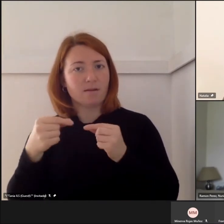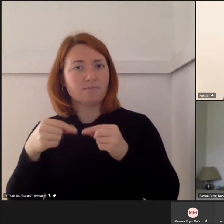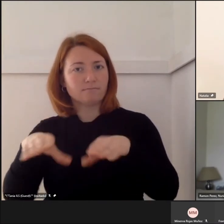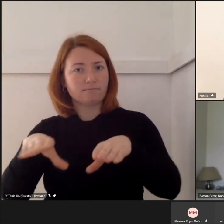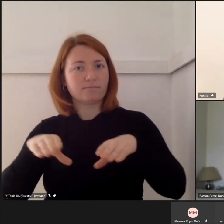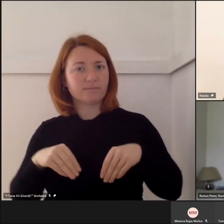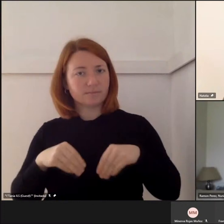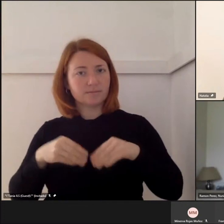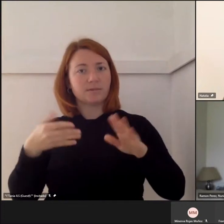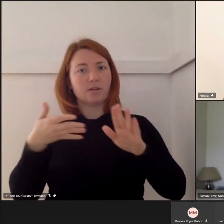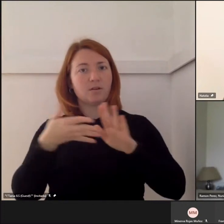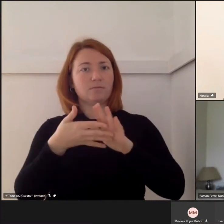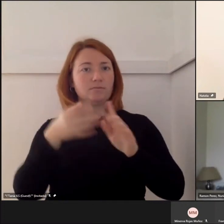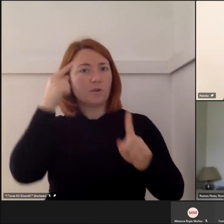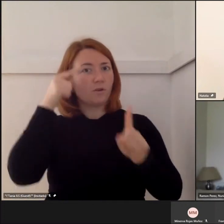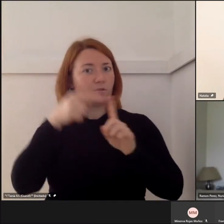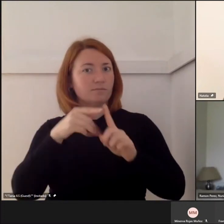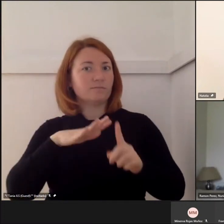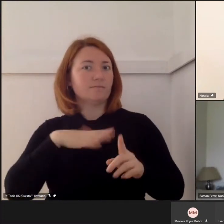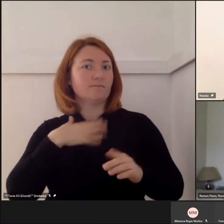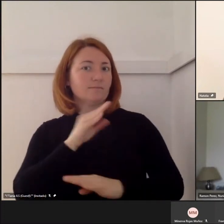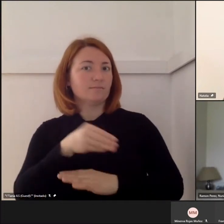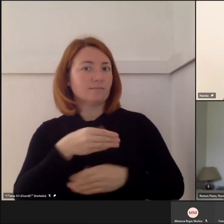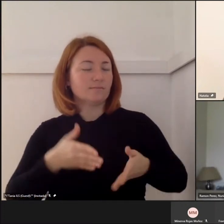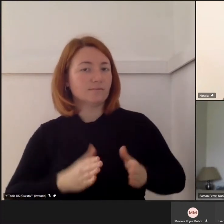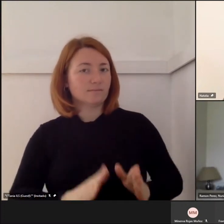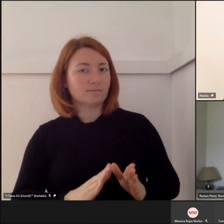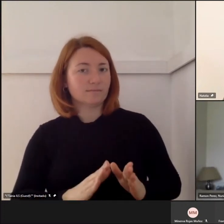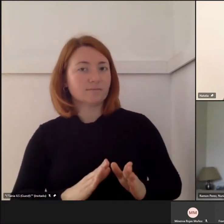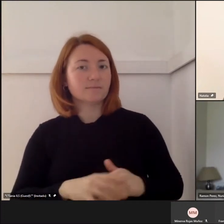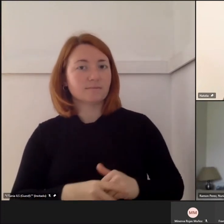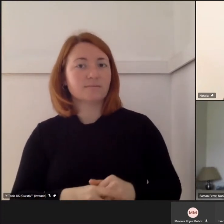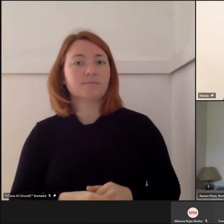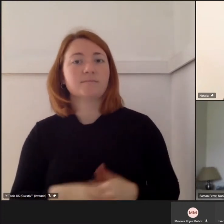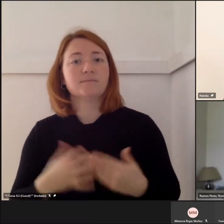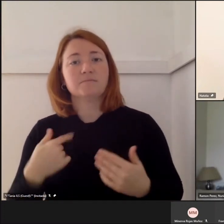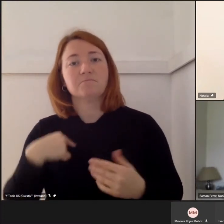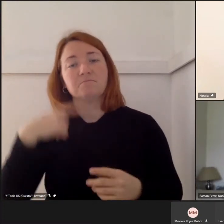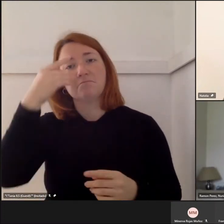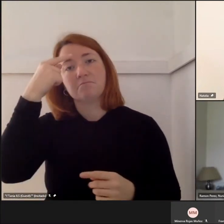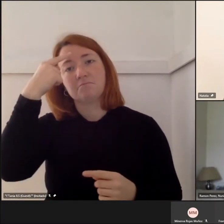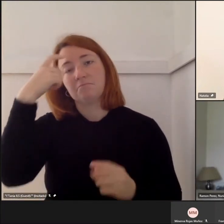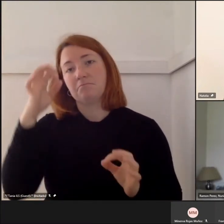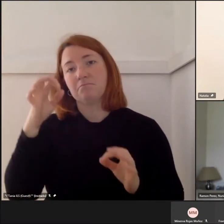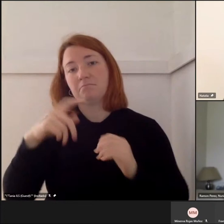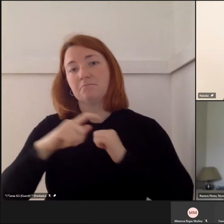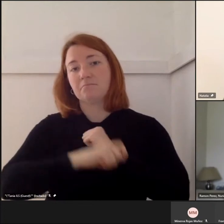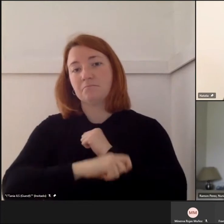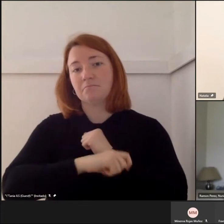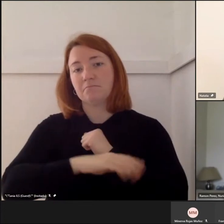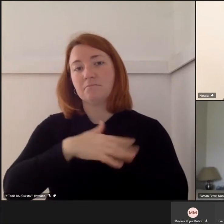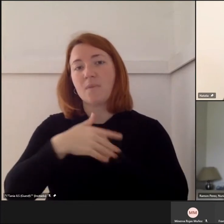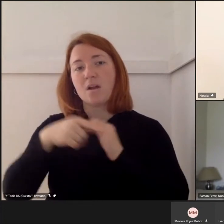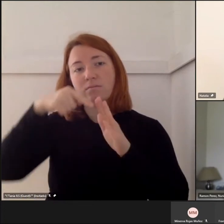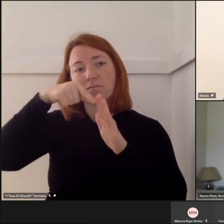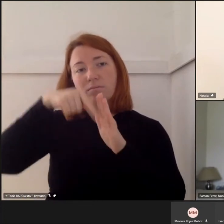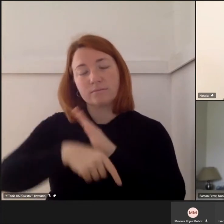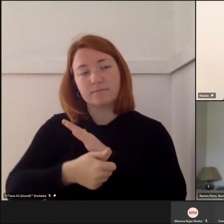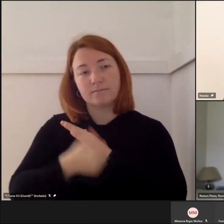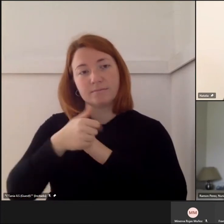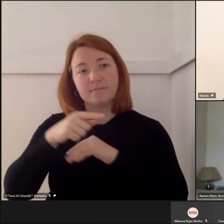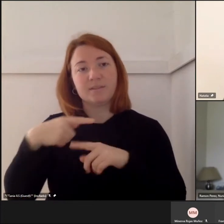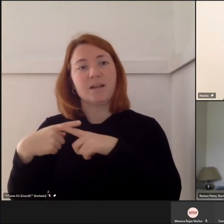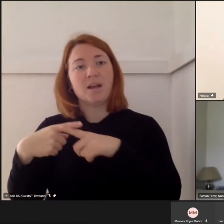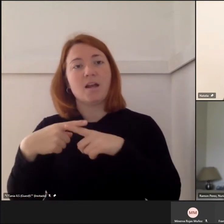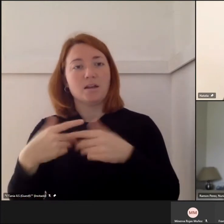aquesta conciliació i, per tant, em sembla també molt estratègic, no?, el poder aprofundir en aquesta estratègia de corresponsabilitat i perquè